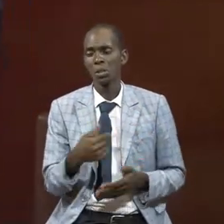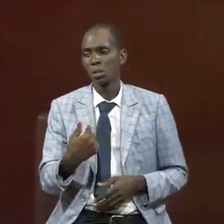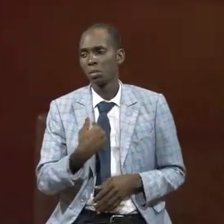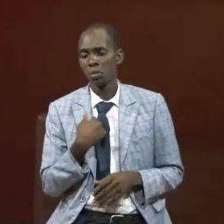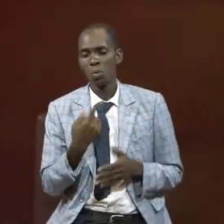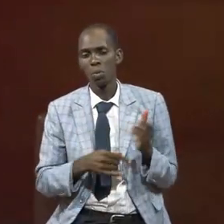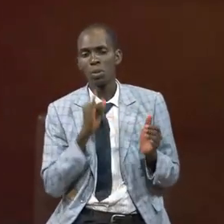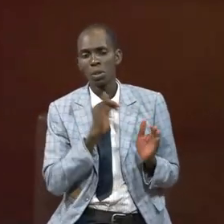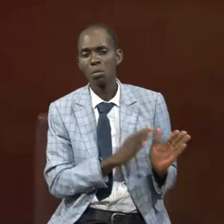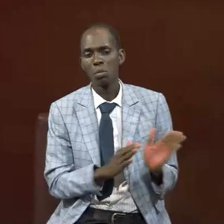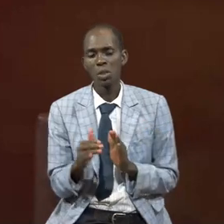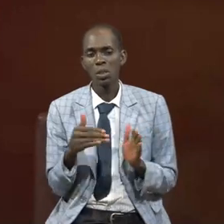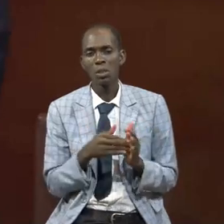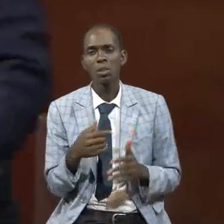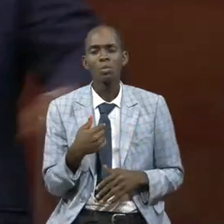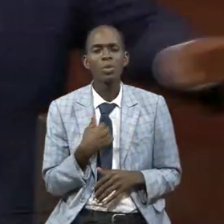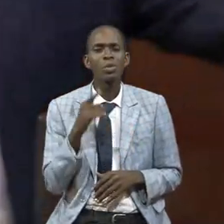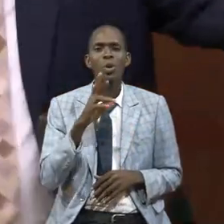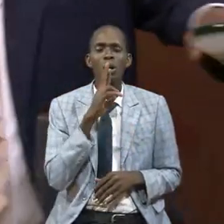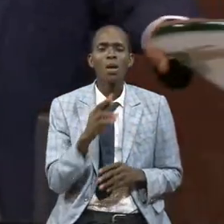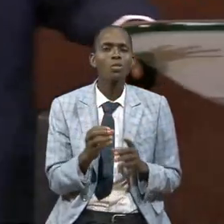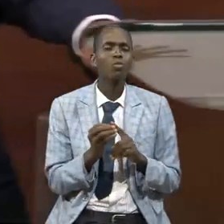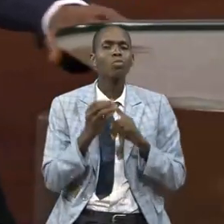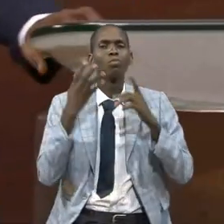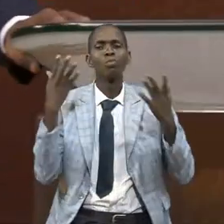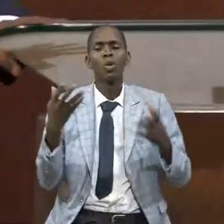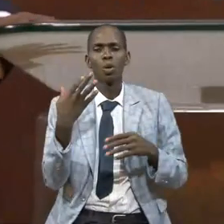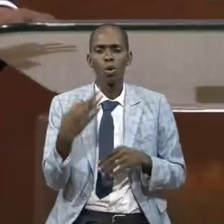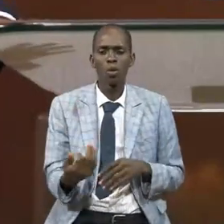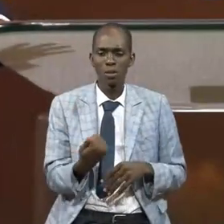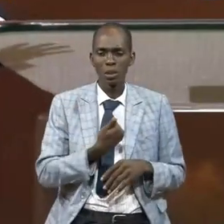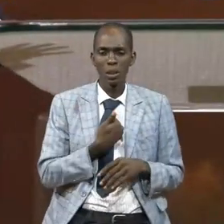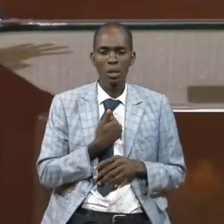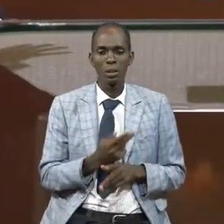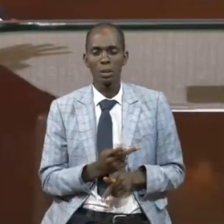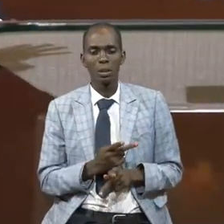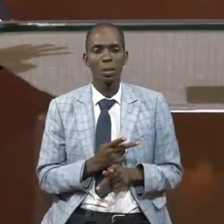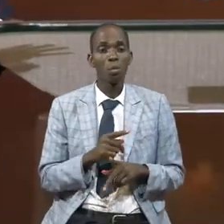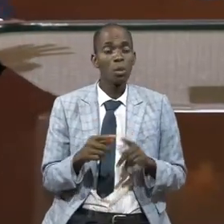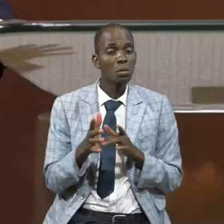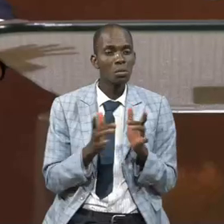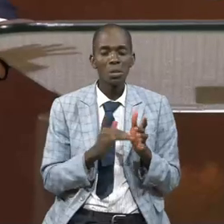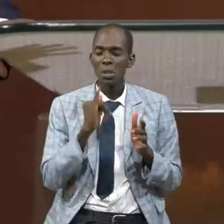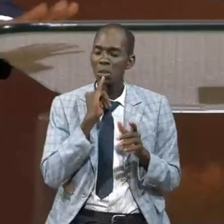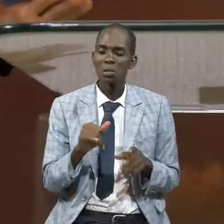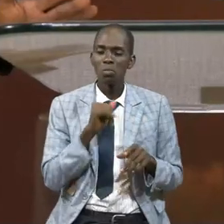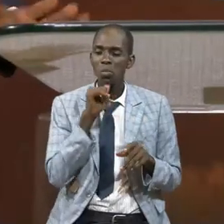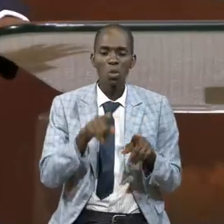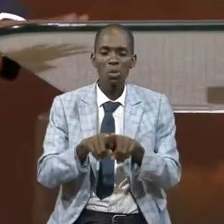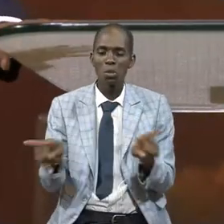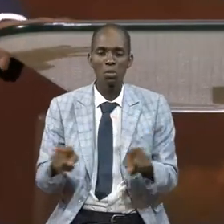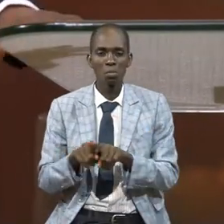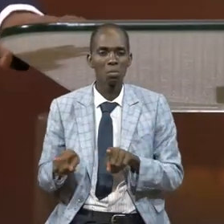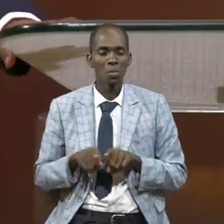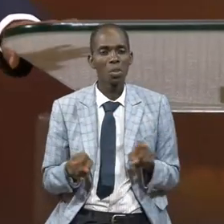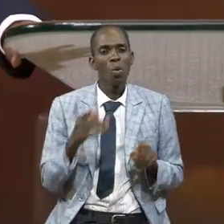Qu'est-ce qu'ils complotent contre ma vie? Ils sont trop conscients d'eux-mêmes, mais Jésus est invariable.